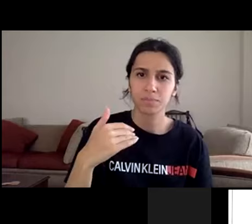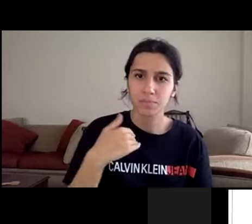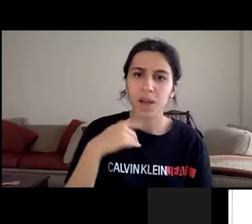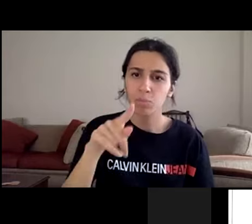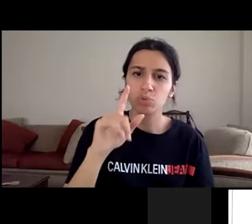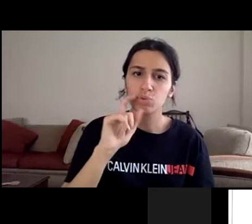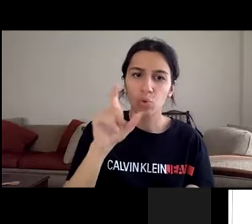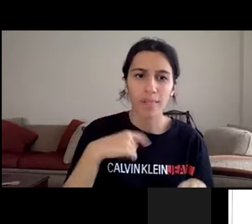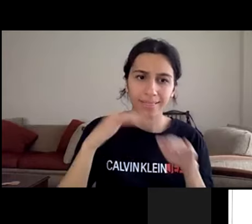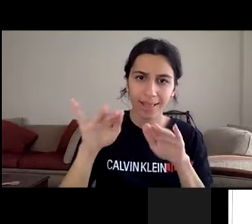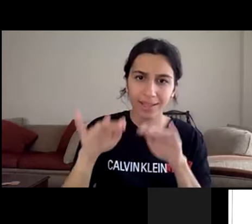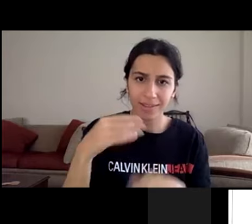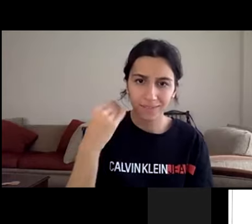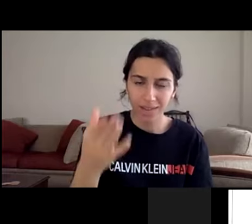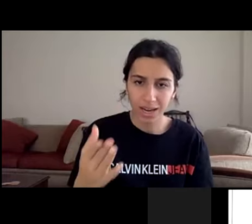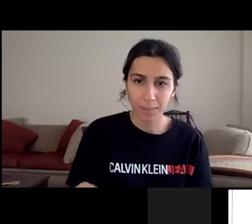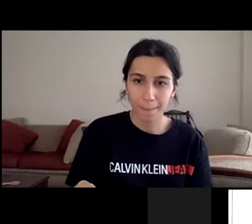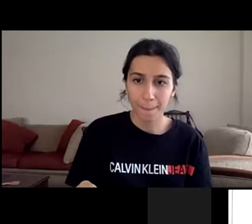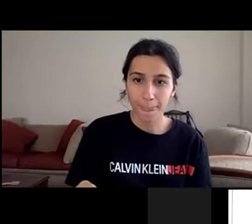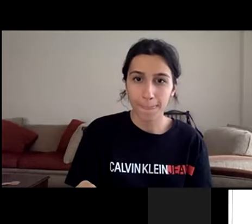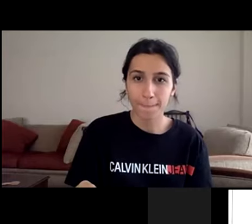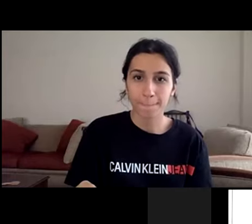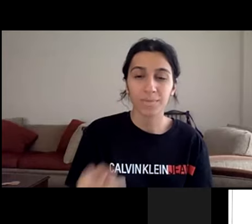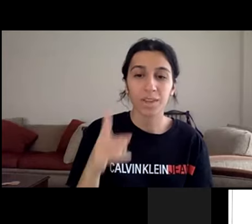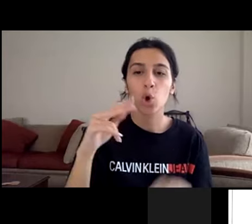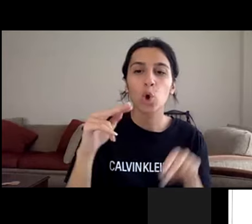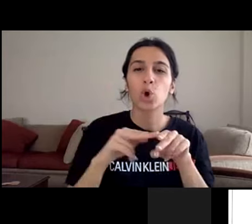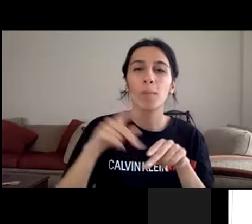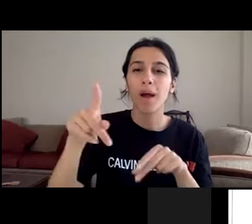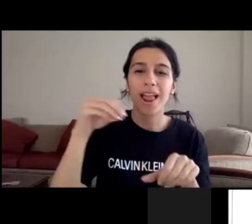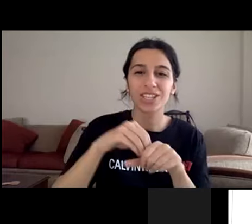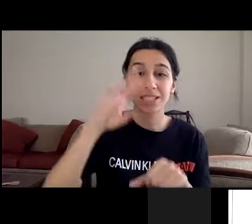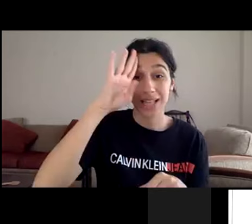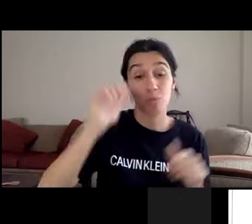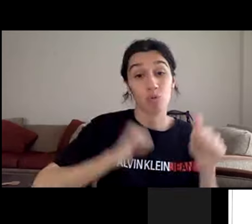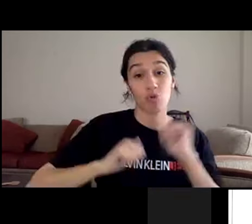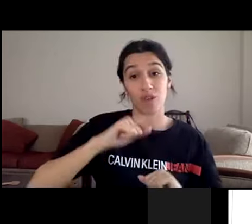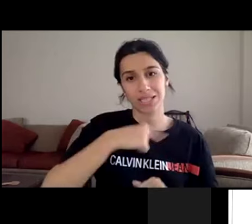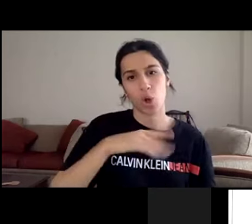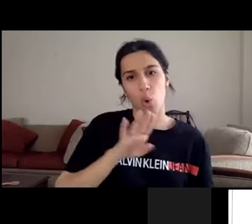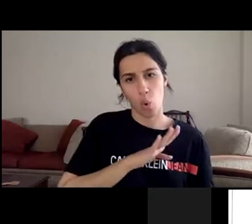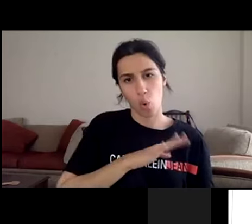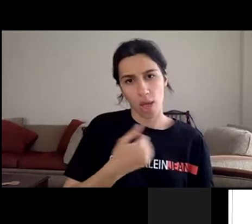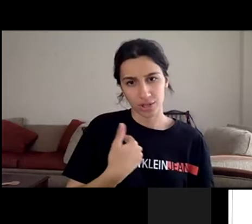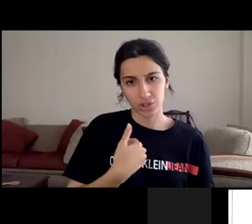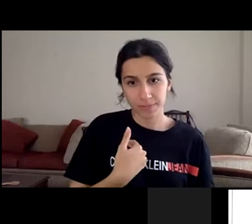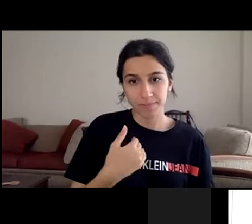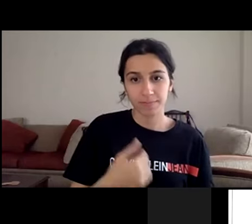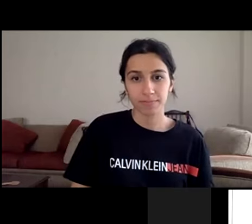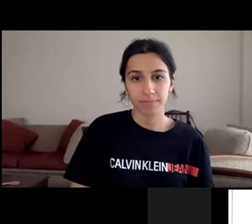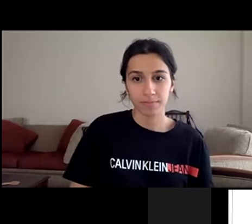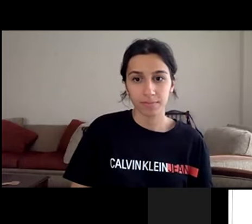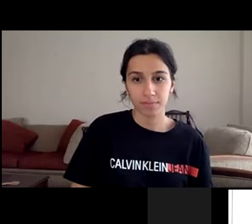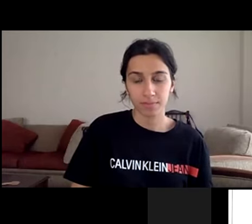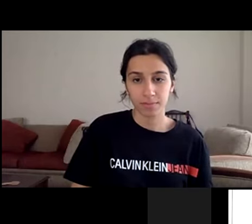ilgili? Buyurun lütfen. Kütüphanede ben de, yani İstanbul Üniversitesi'nin öğrencisi Merve, bizim öğrencimiz. Ben